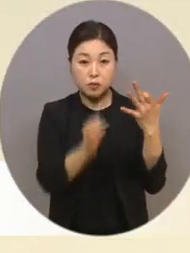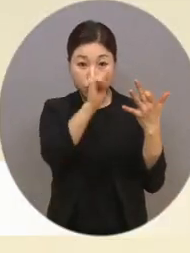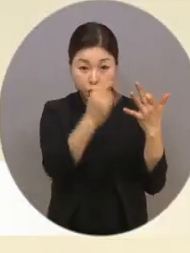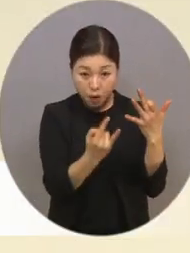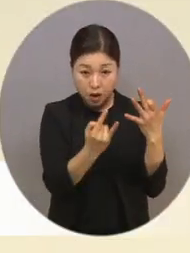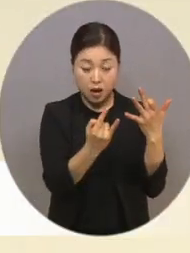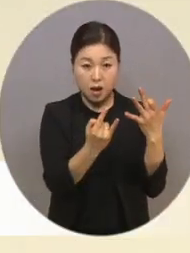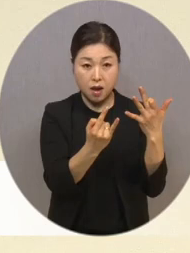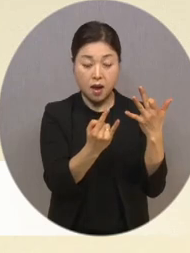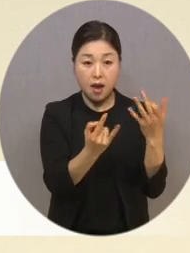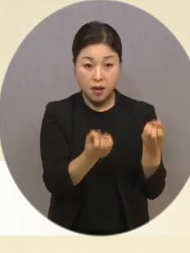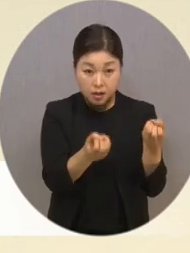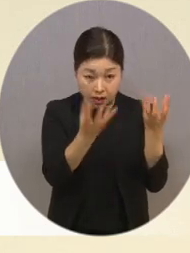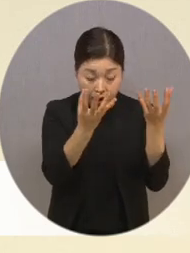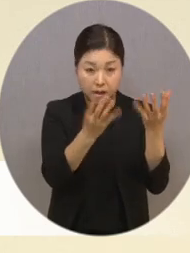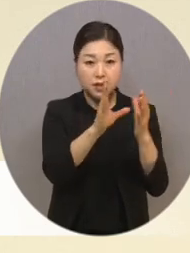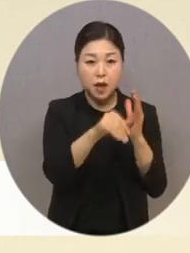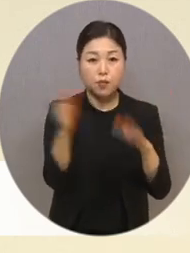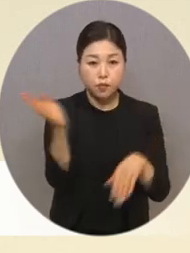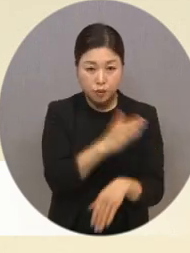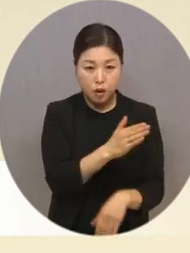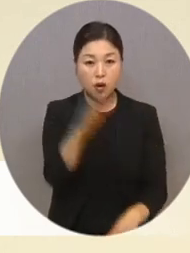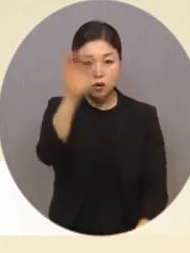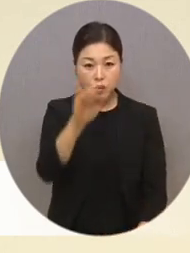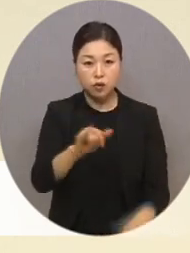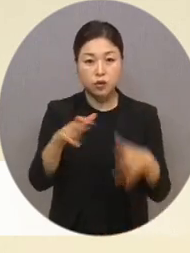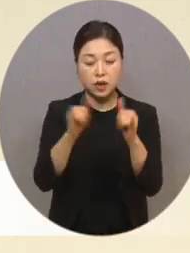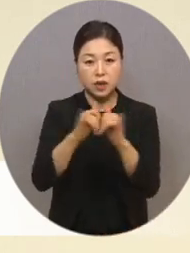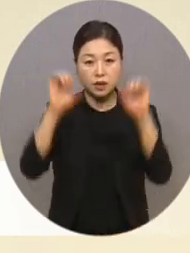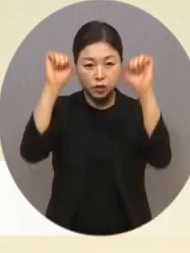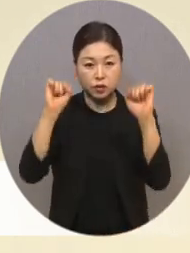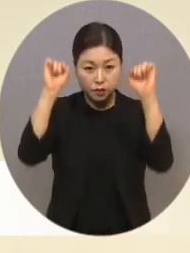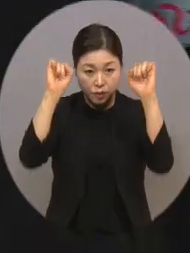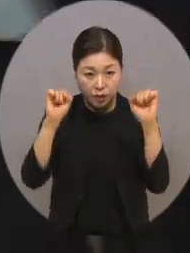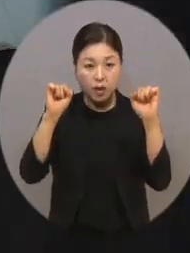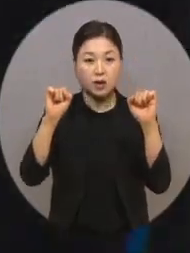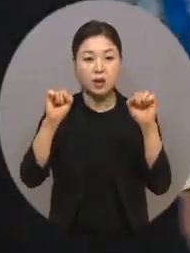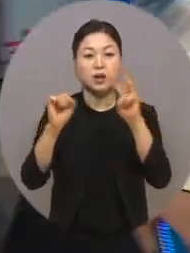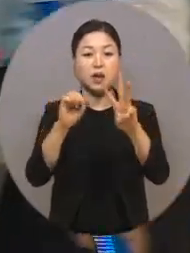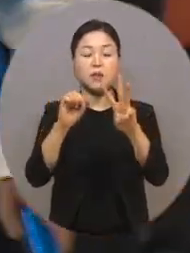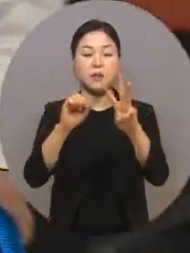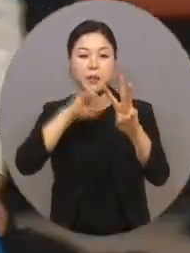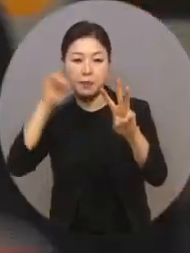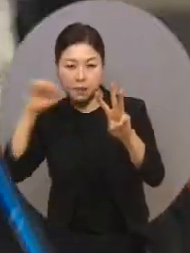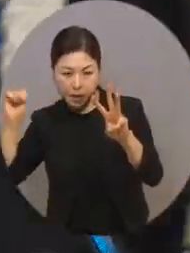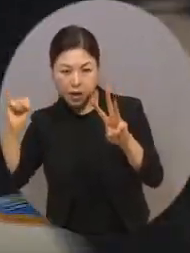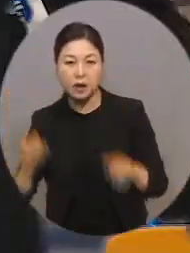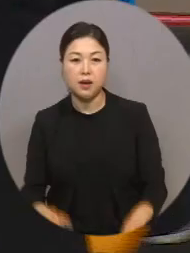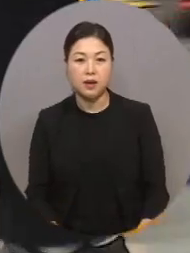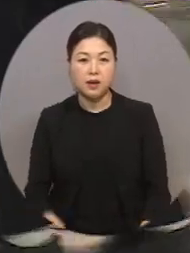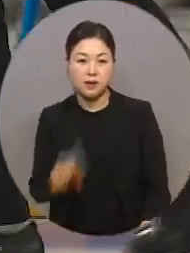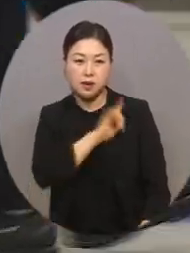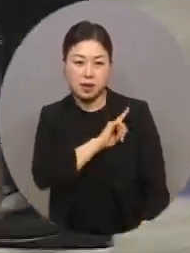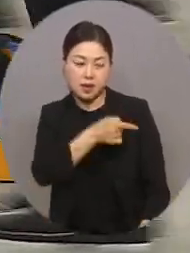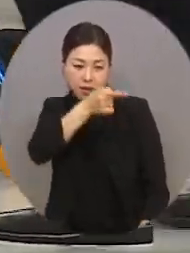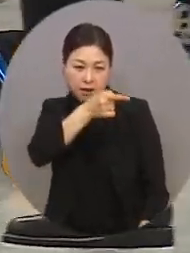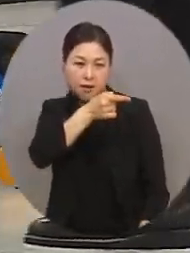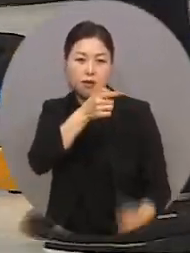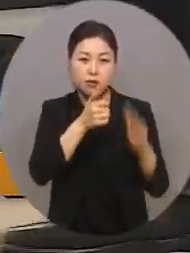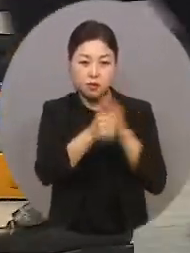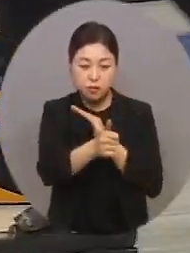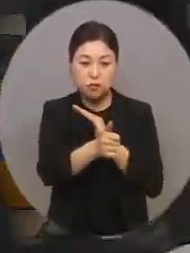대회부터 전국장애인 동계체육대회 3연패를 달성했습니다. 최우수 선수 MVP상은